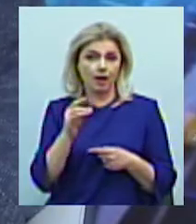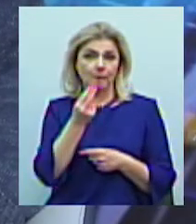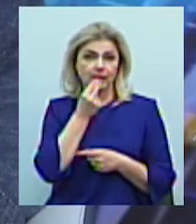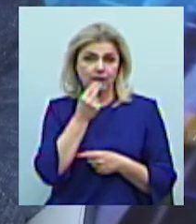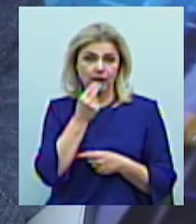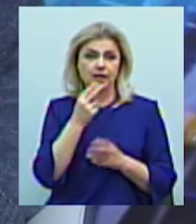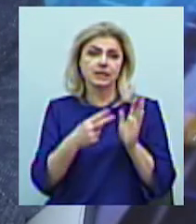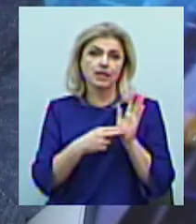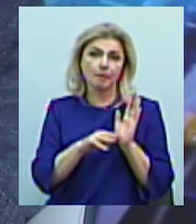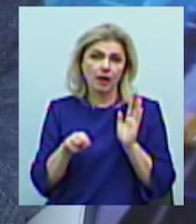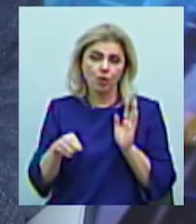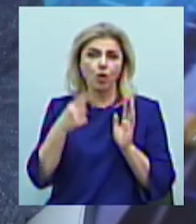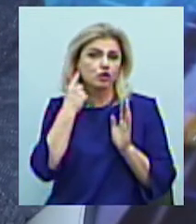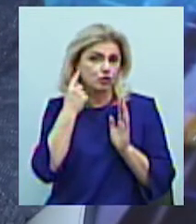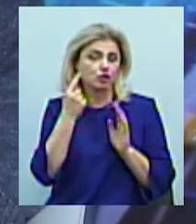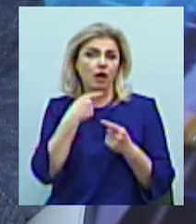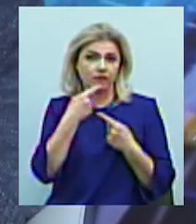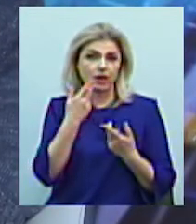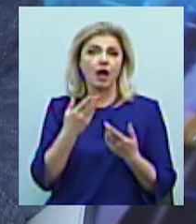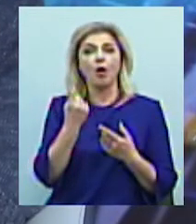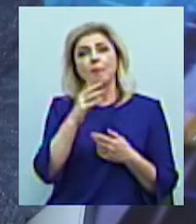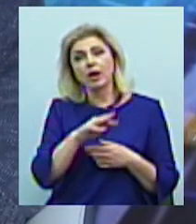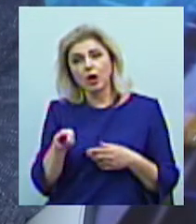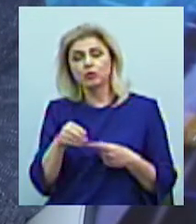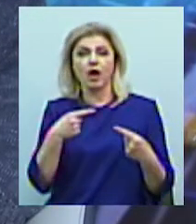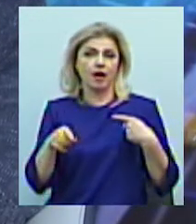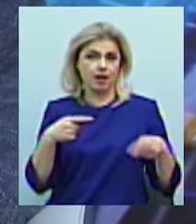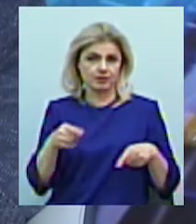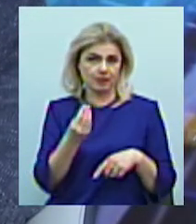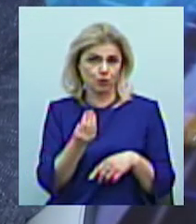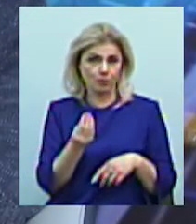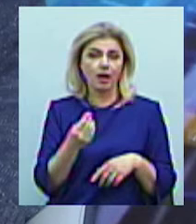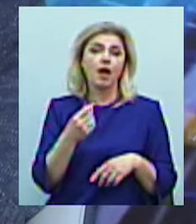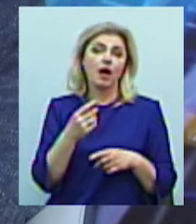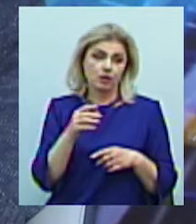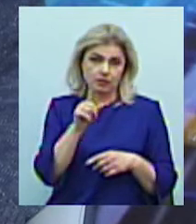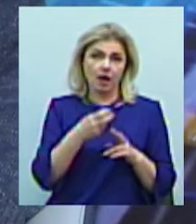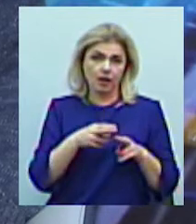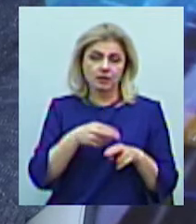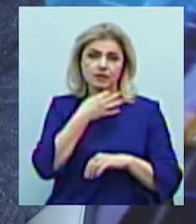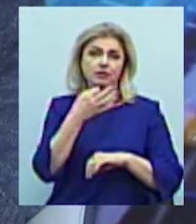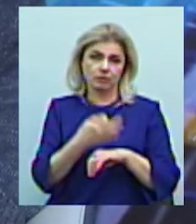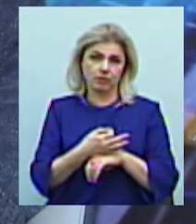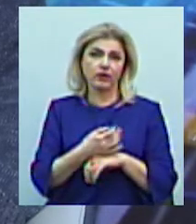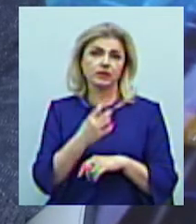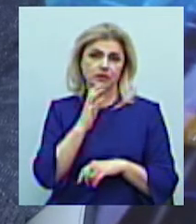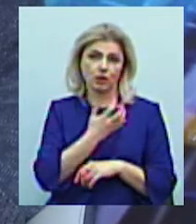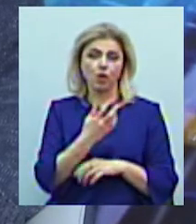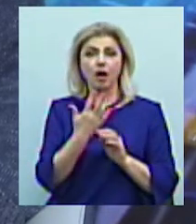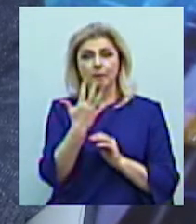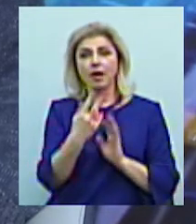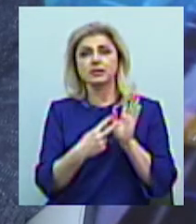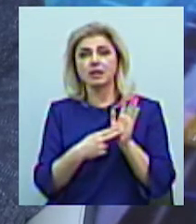Там и 7 миллионов, говорят, вроде бы, и миллион, ну, разные понимания. То есть за это серьезная ответственность. 5,